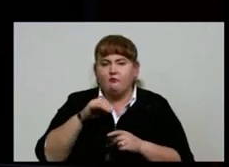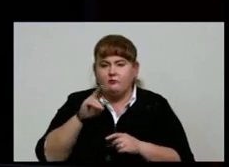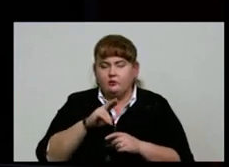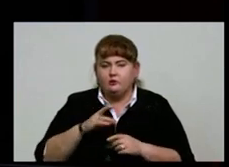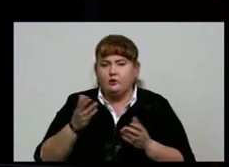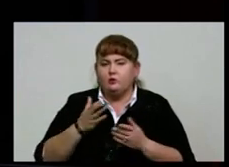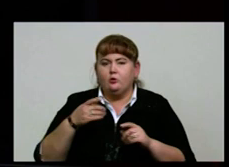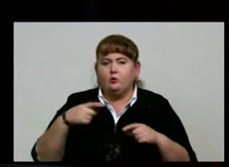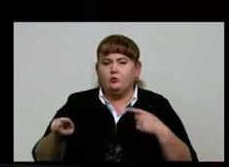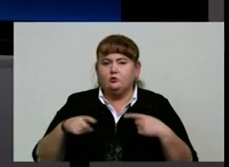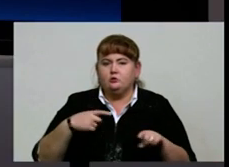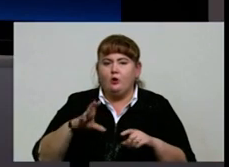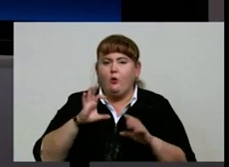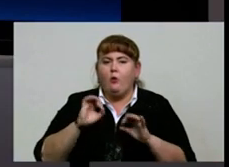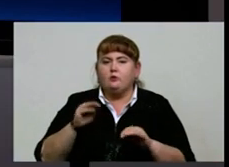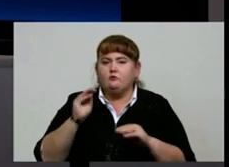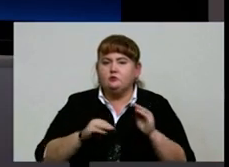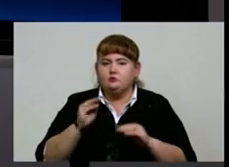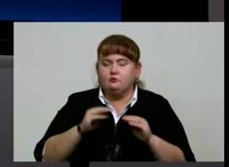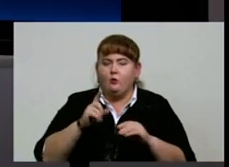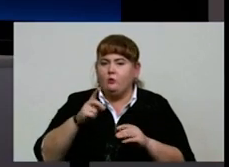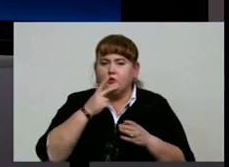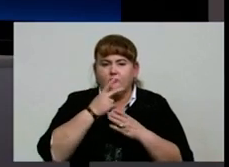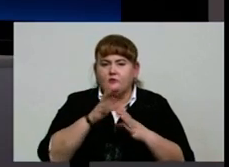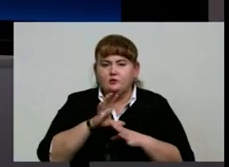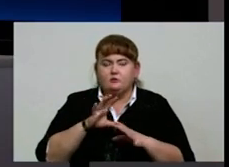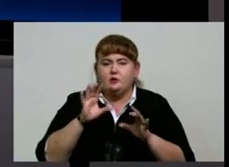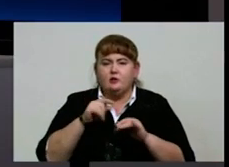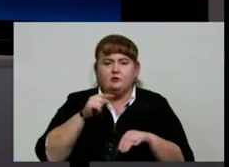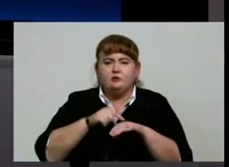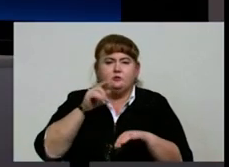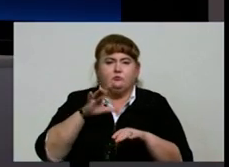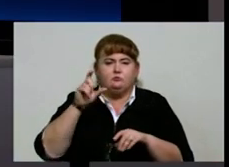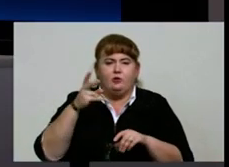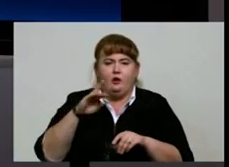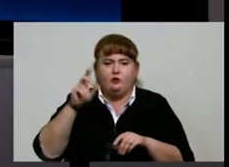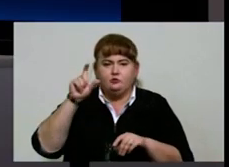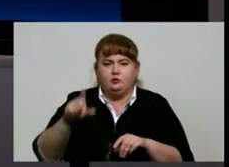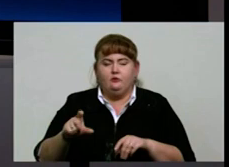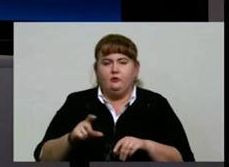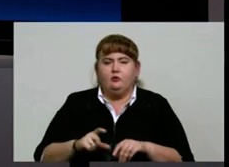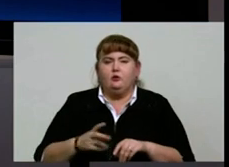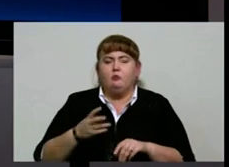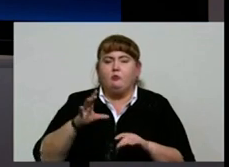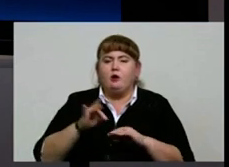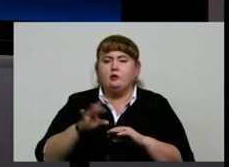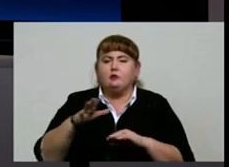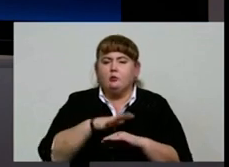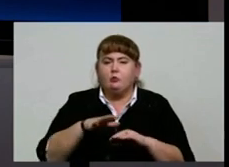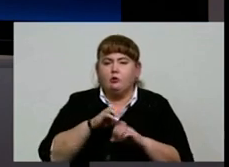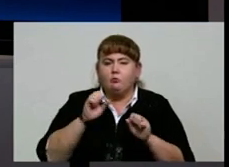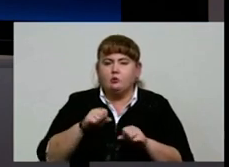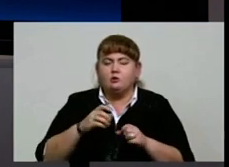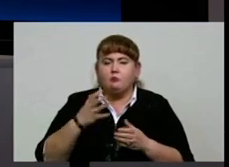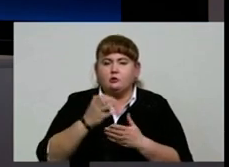который отличается от вещества. Он невидим и неосязаем для человека. Магнитное поле можно